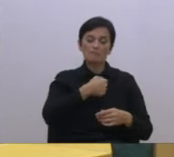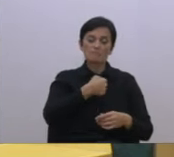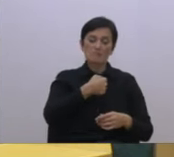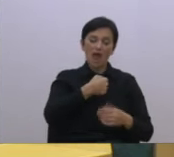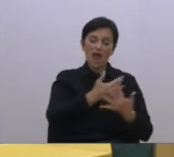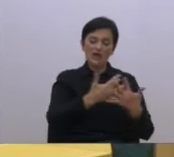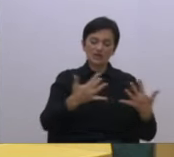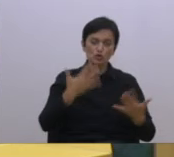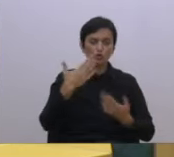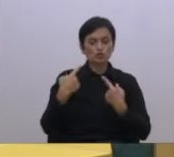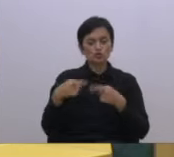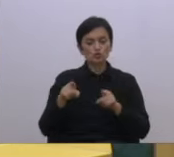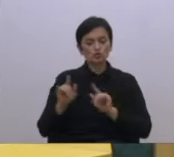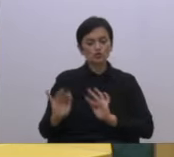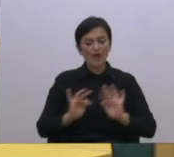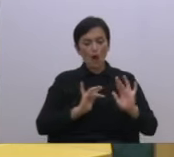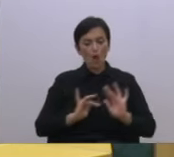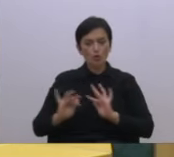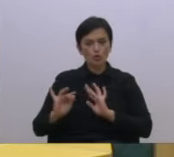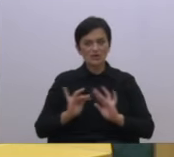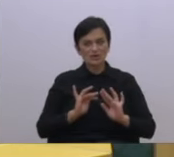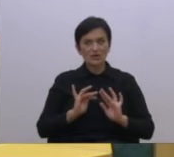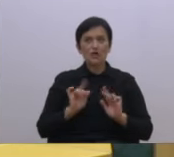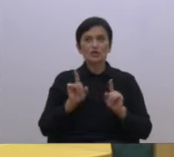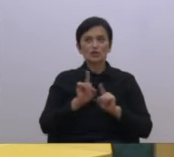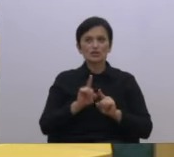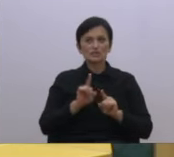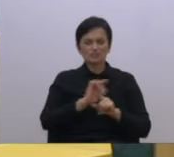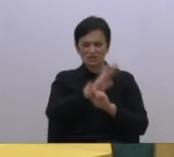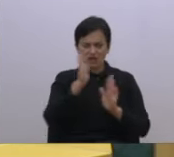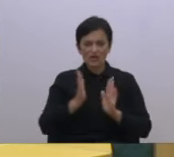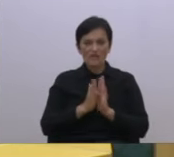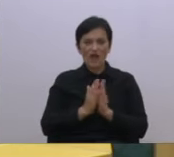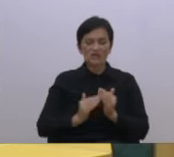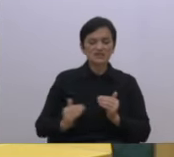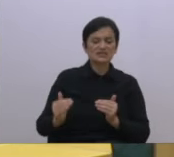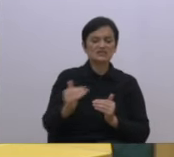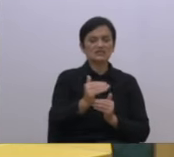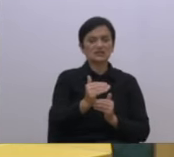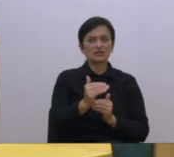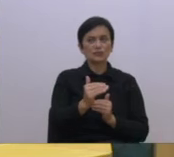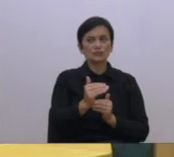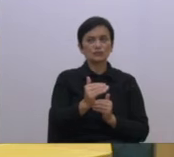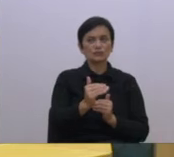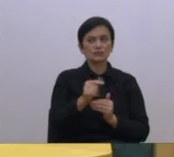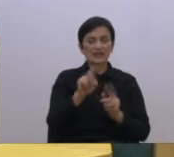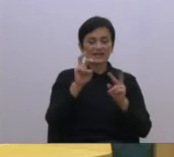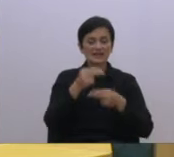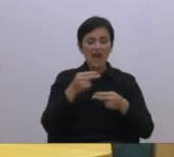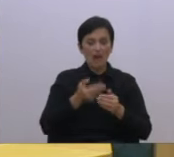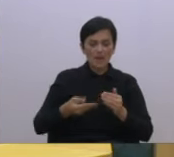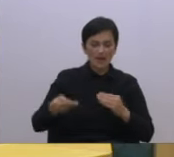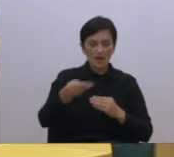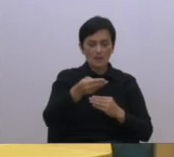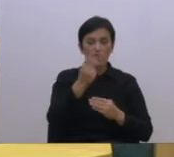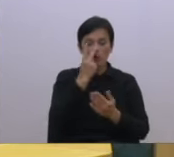თუ სხვა აღონიზებებით და ასე ვთქვათ ყველანაირად წინწამოწევით ამ თემის, და